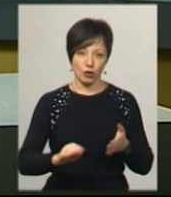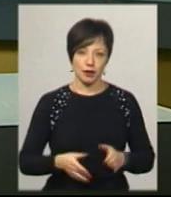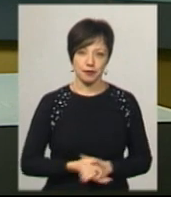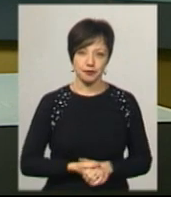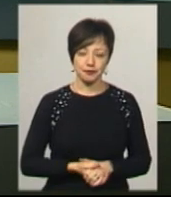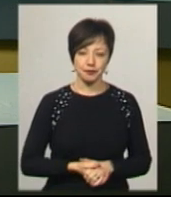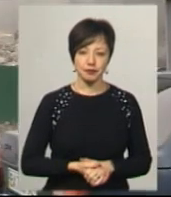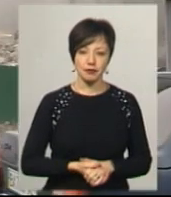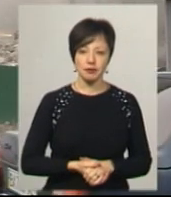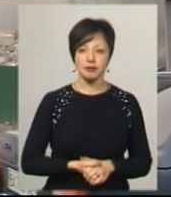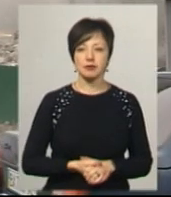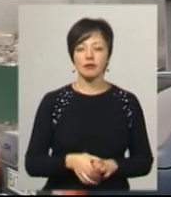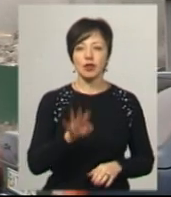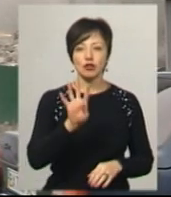Боровець.